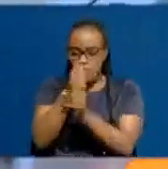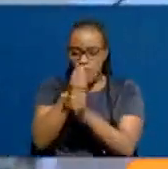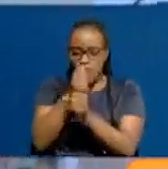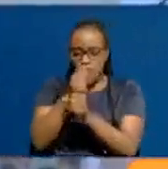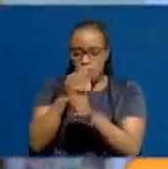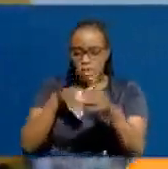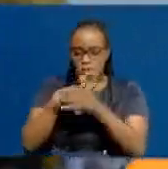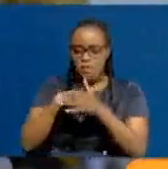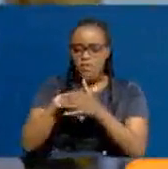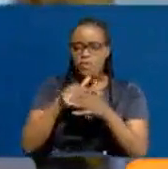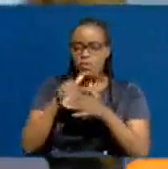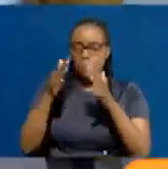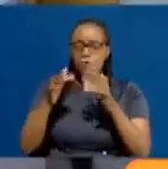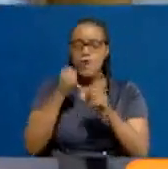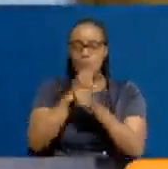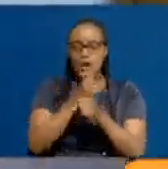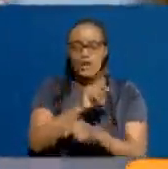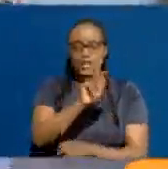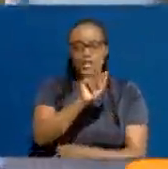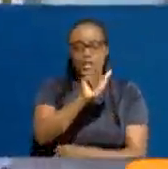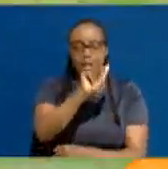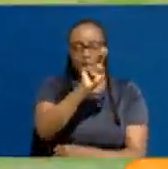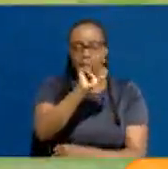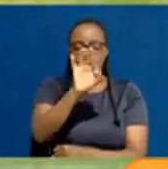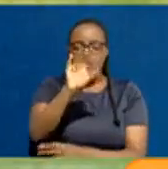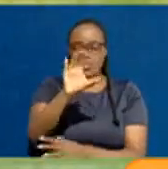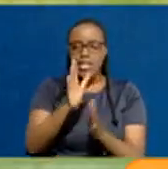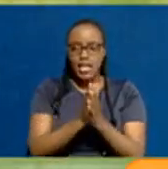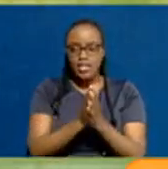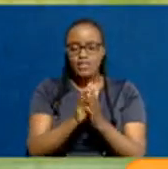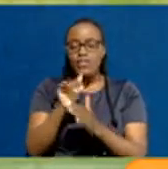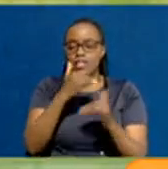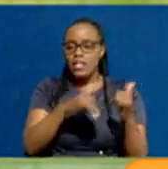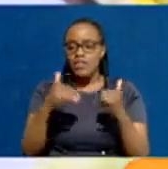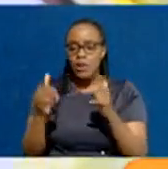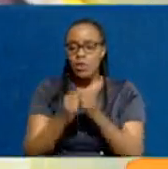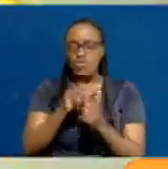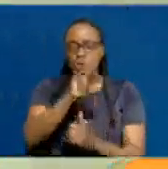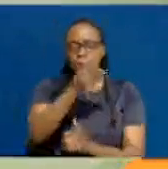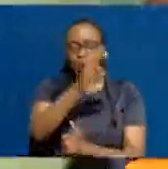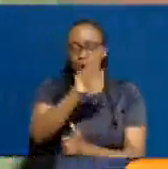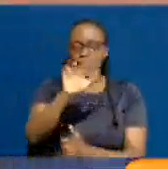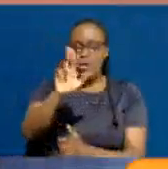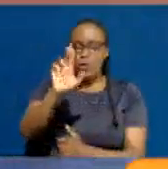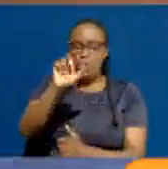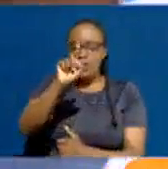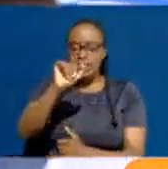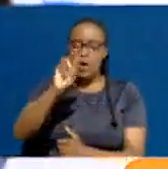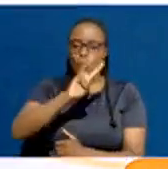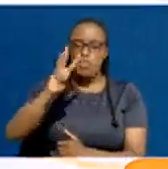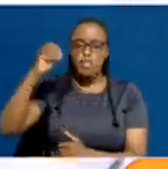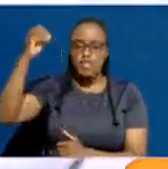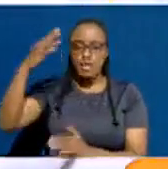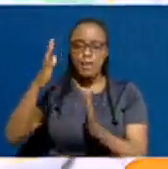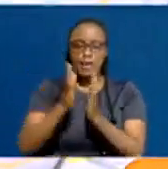soka wakati huo akipigia klabu ya Talanta FC na ushiriki ligi kuu humu nchini. Amechezea Muhoroni Youth, Ulinzi Stars, Western Stima,